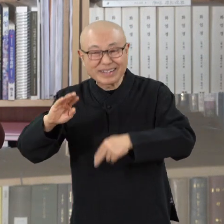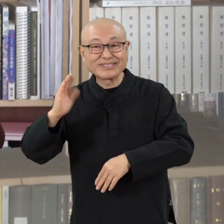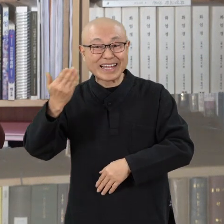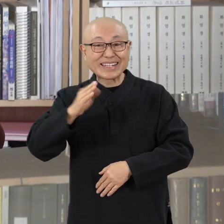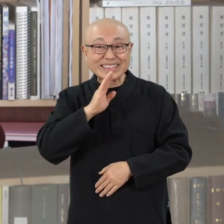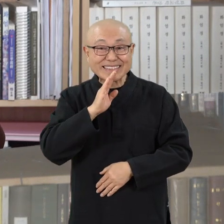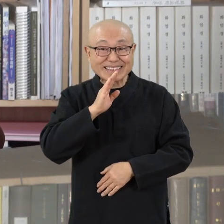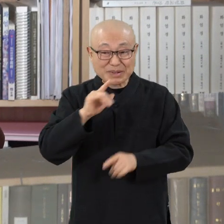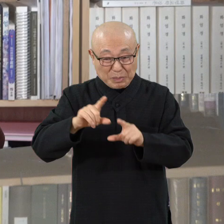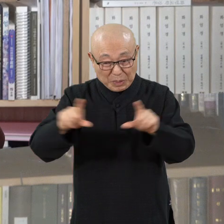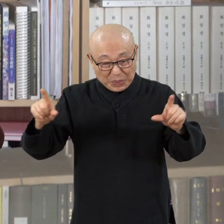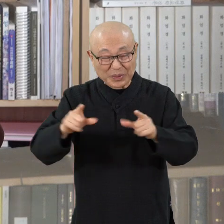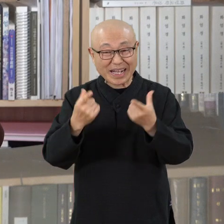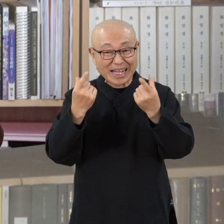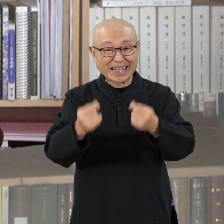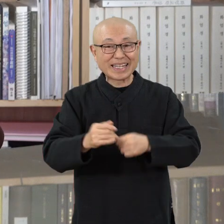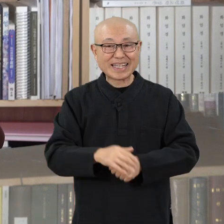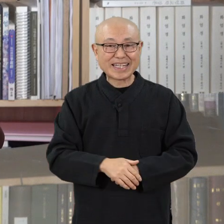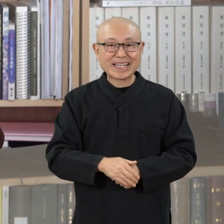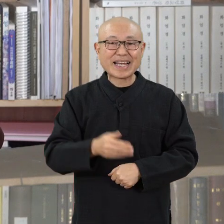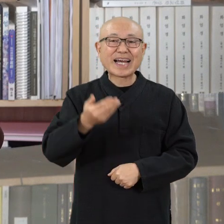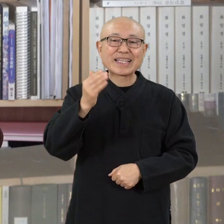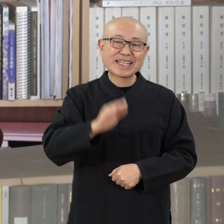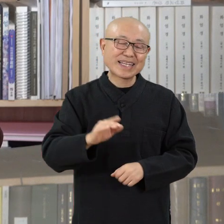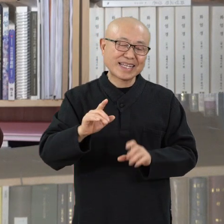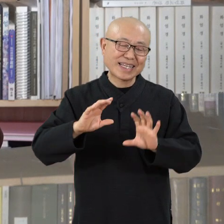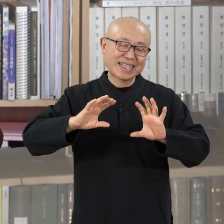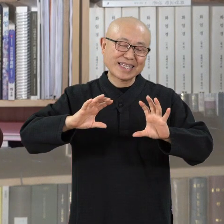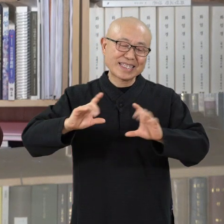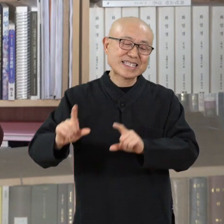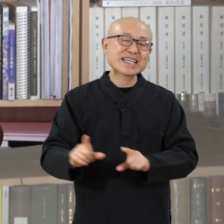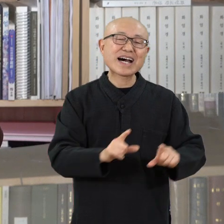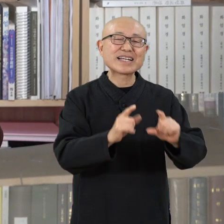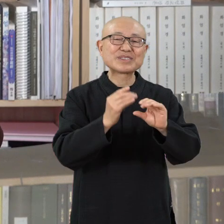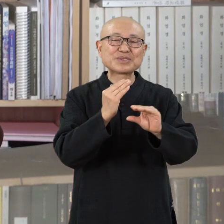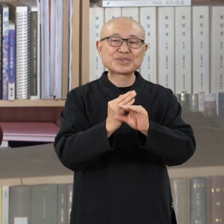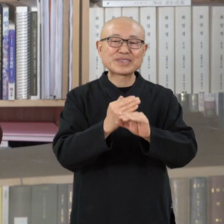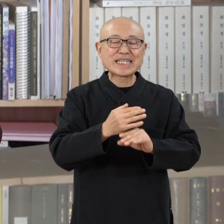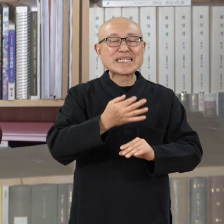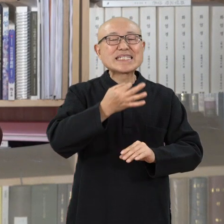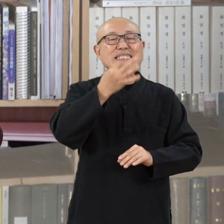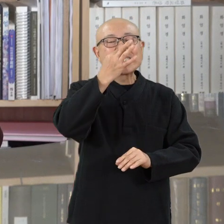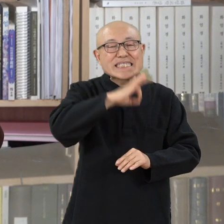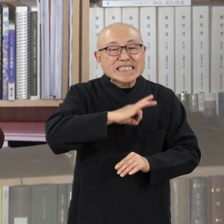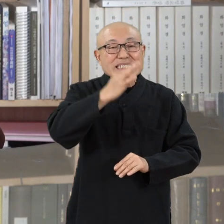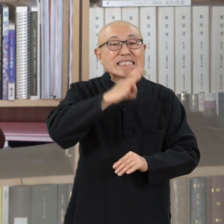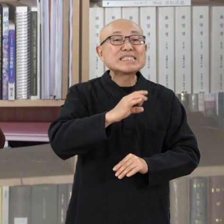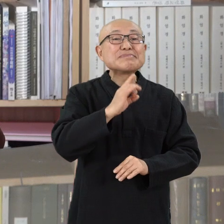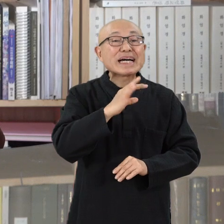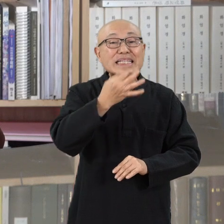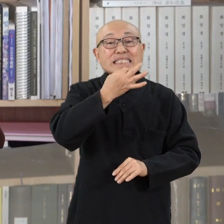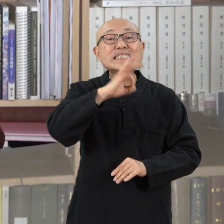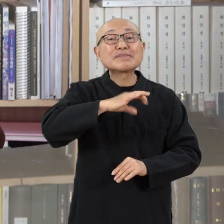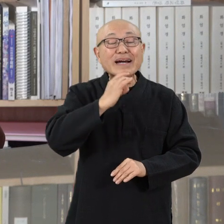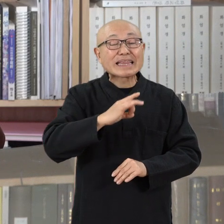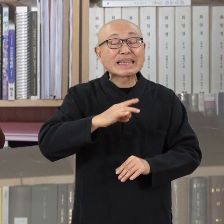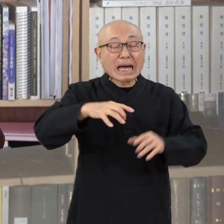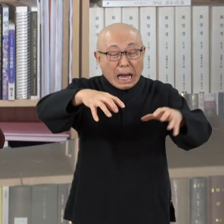바보라는 말씀을 듣잖아요. 근데 그렇게 이 세상을 살면서 막 이익 보려고 아둥바둥 할